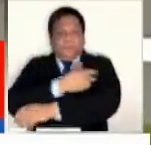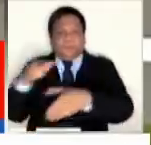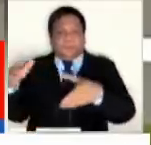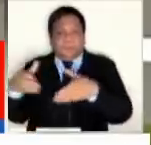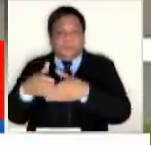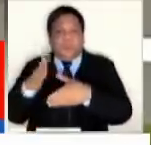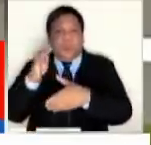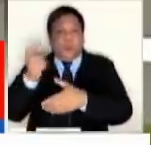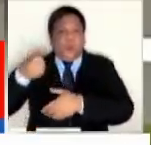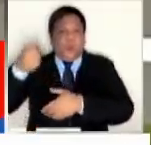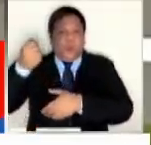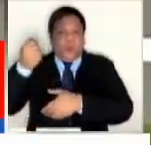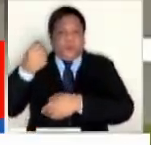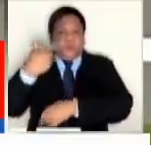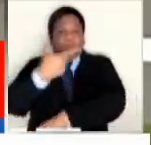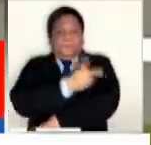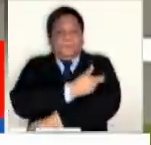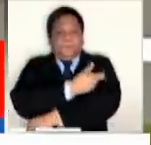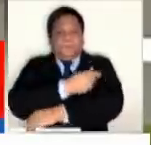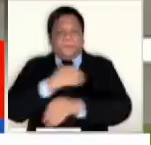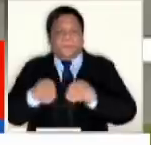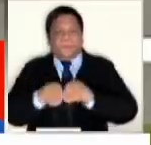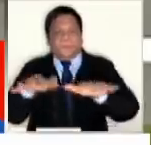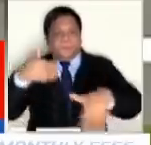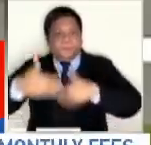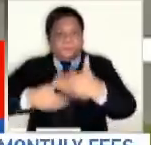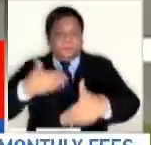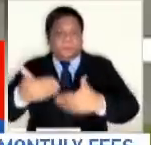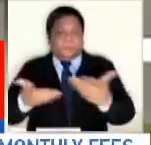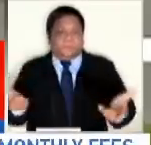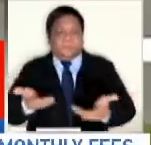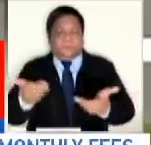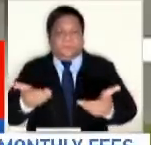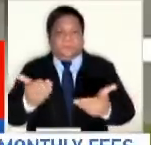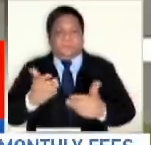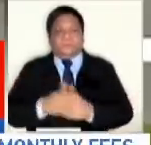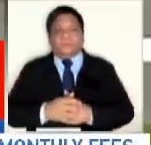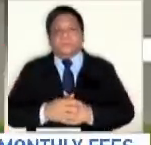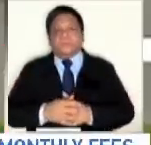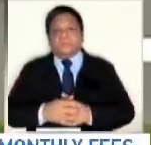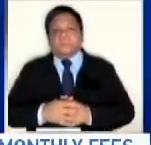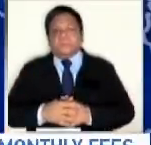muna ang mass rollout ng vaccination program.